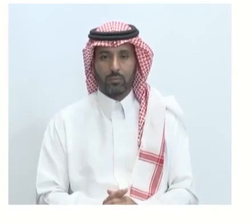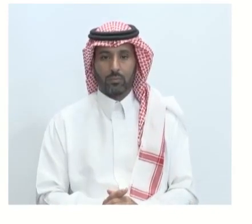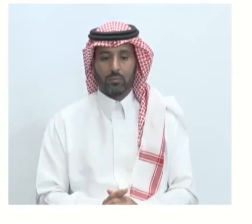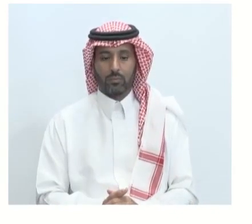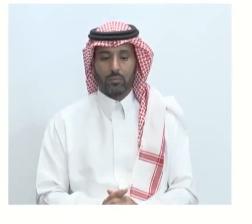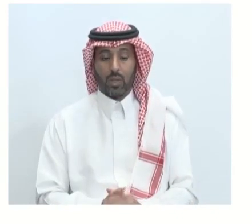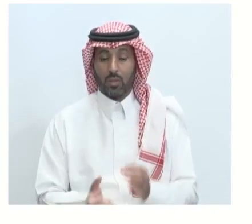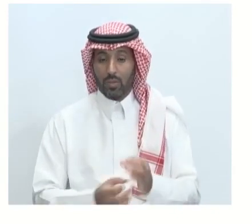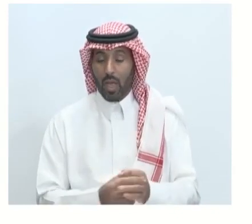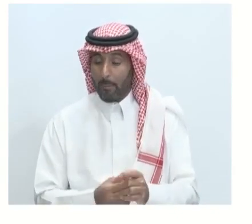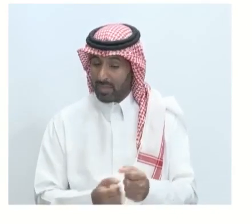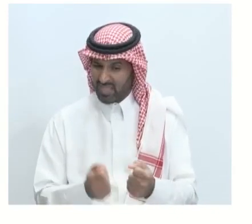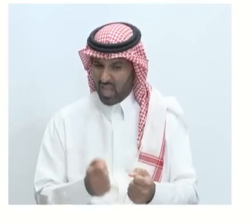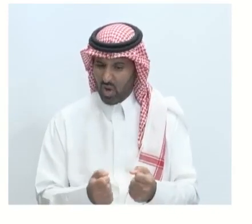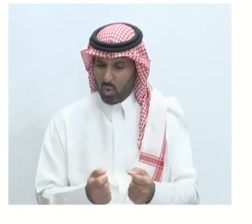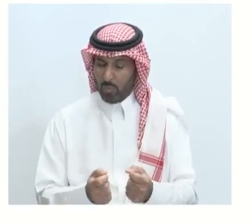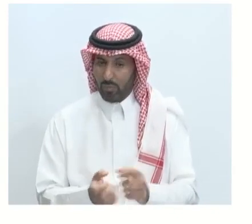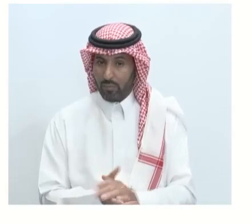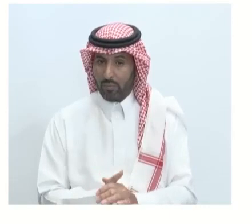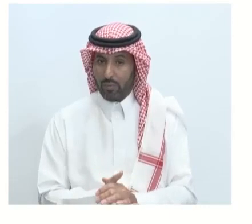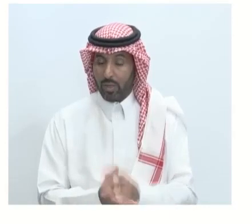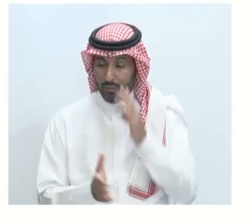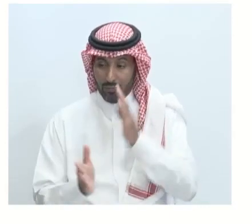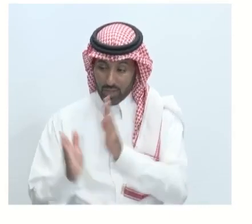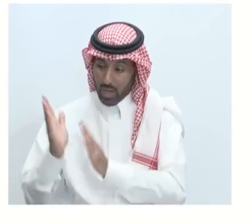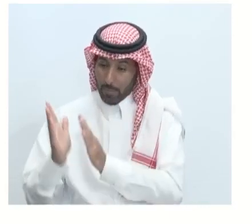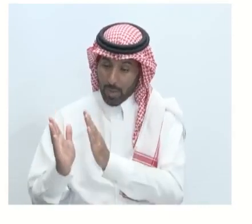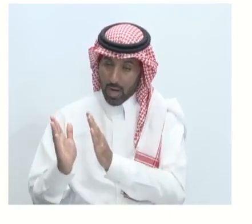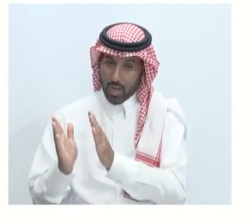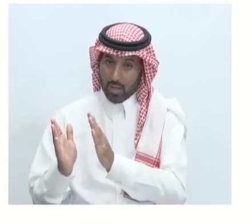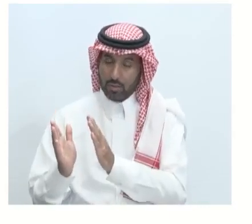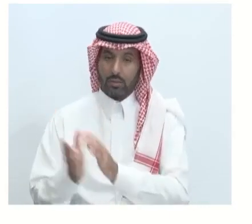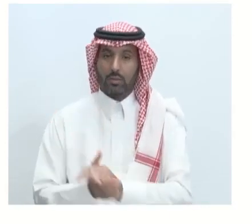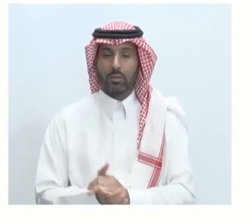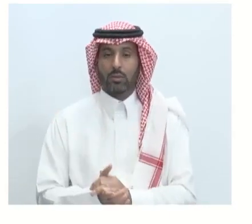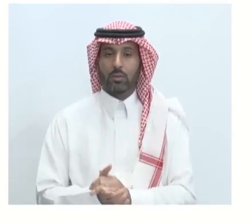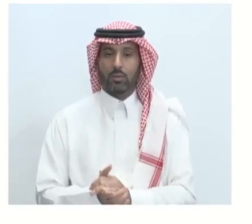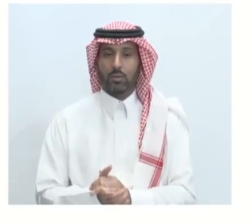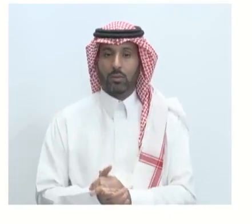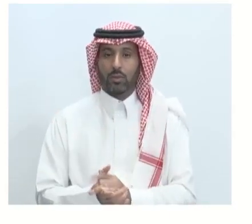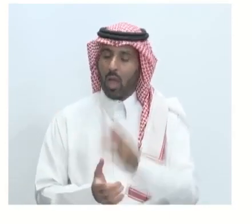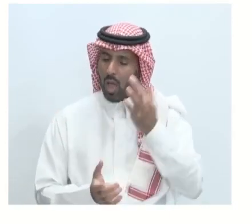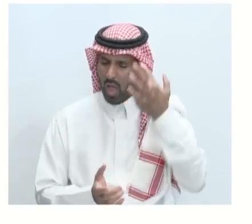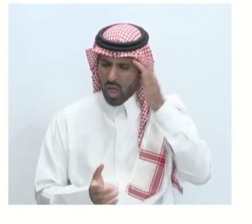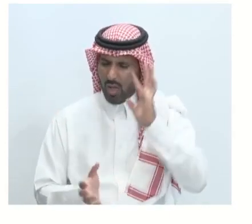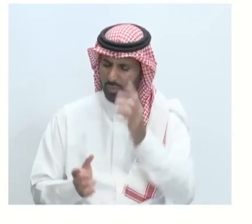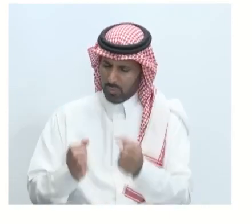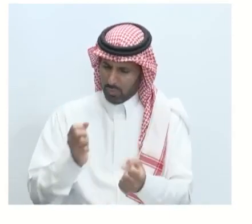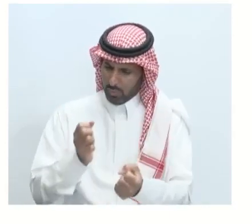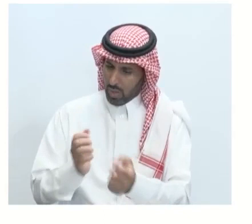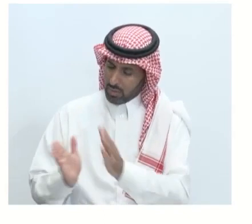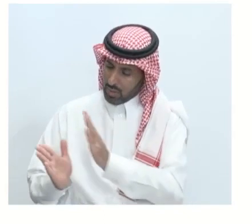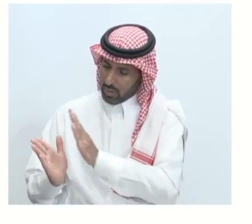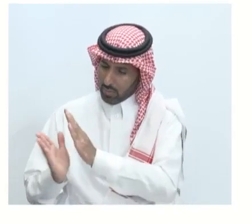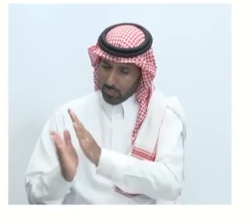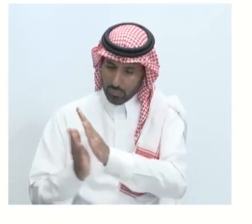ونظام التحكم في المرايا يمكنه ان يحرك اي مراه مسافه